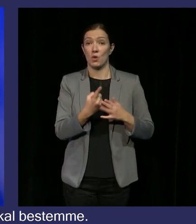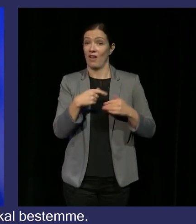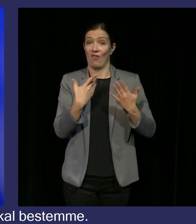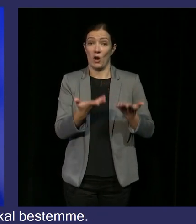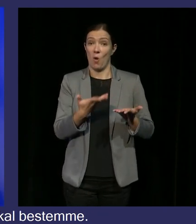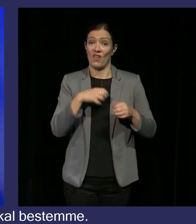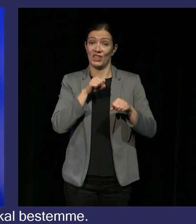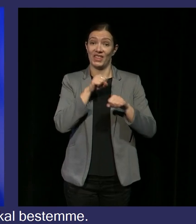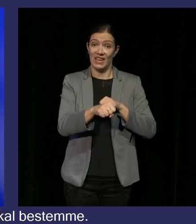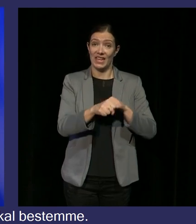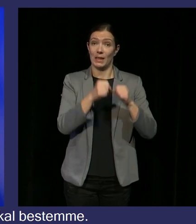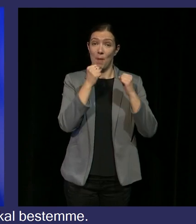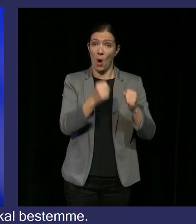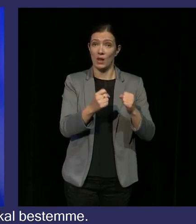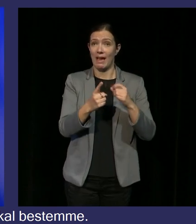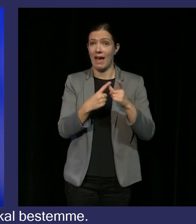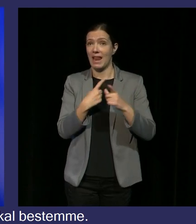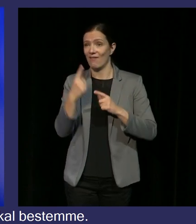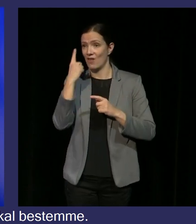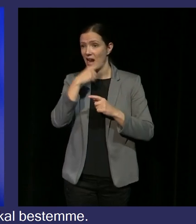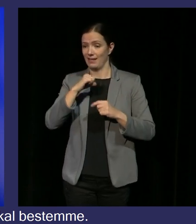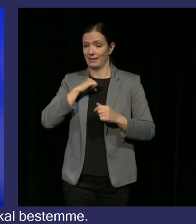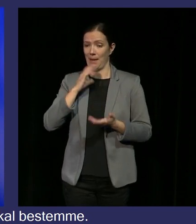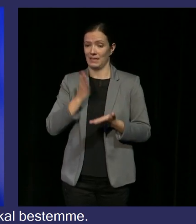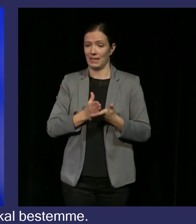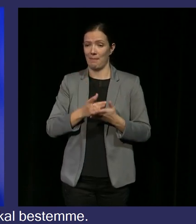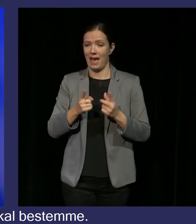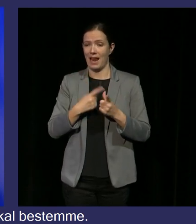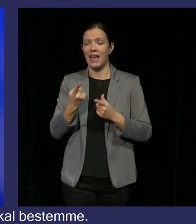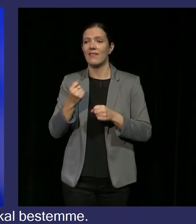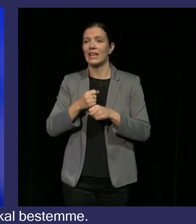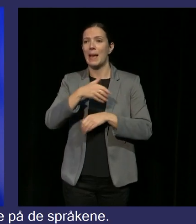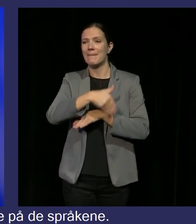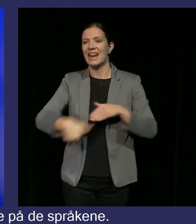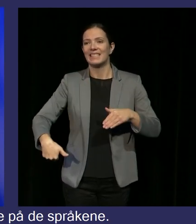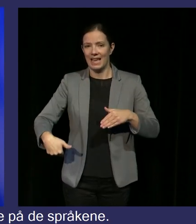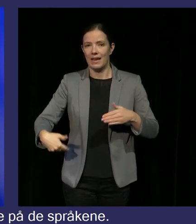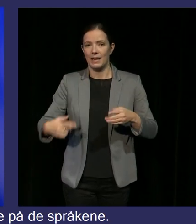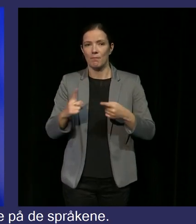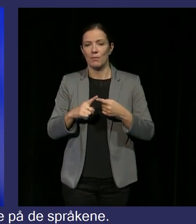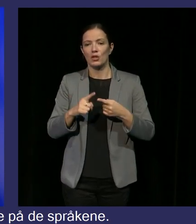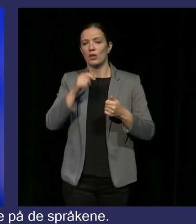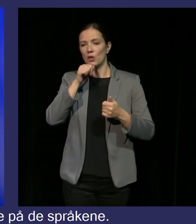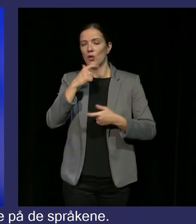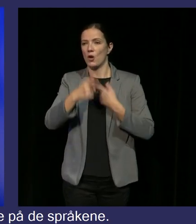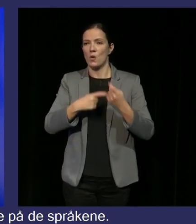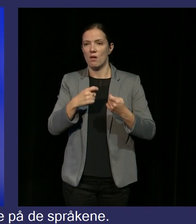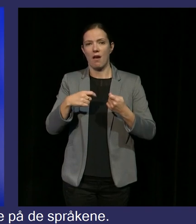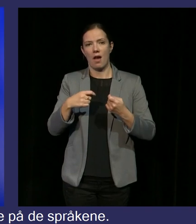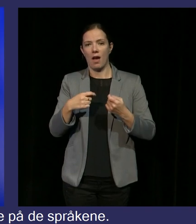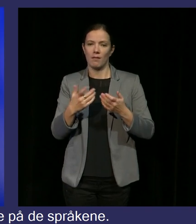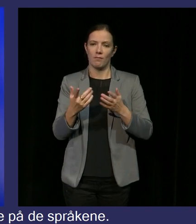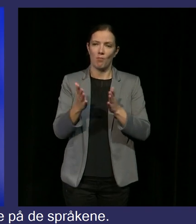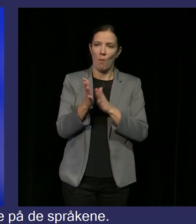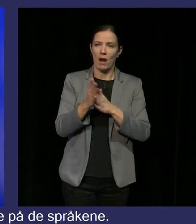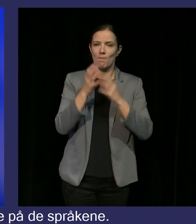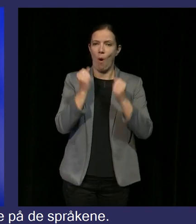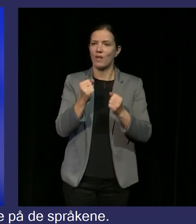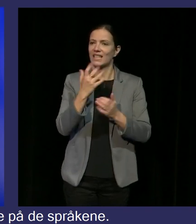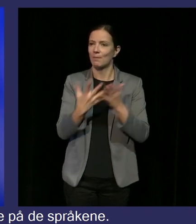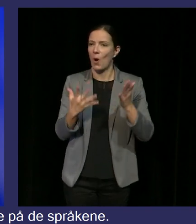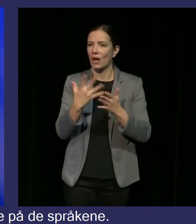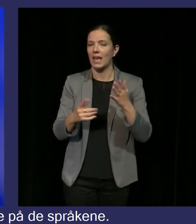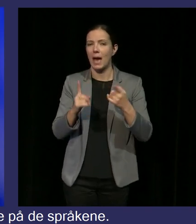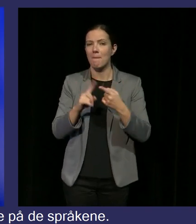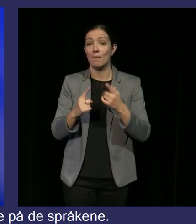til å opprettholde, eller at foreldrene skal bestemme, eller at det begrensninger for å si det kort. Så derfor må vi gjøre det attraktivt å holde på de språkene. Men da